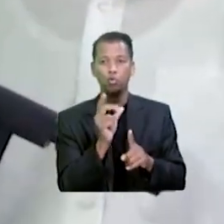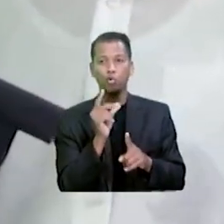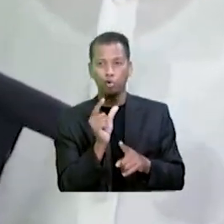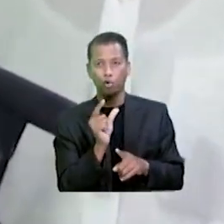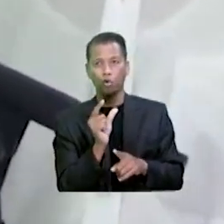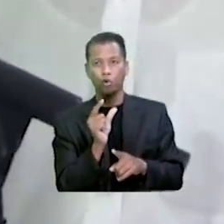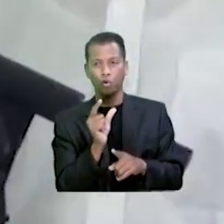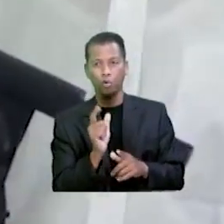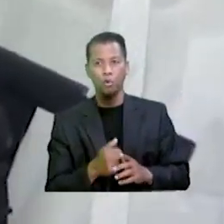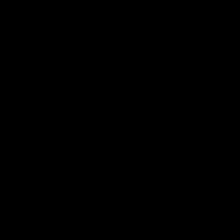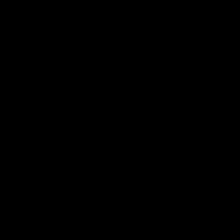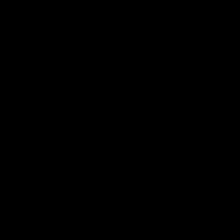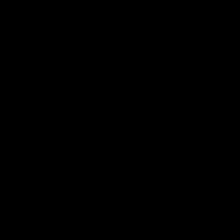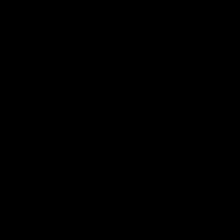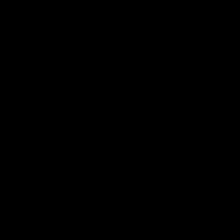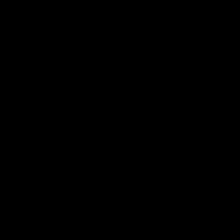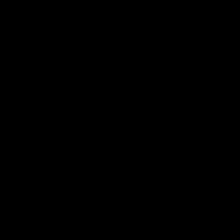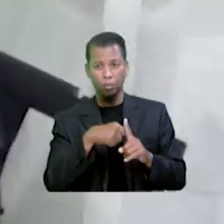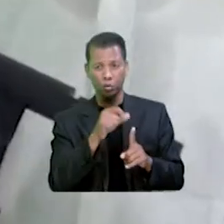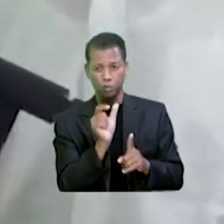ini totalnya tahun ini